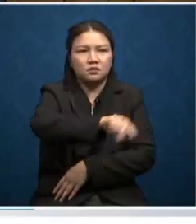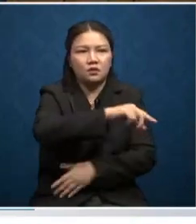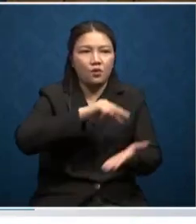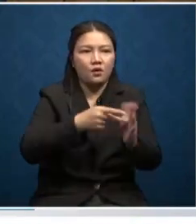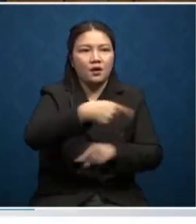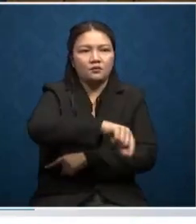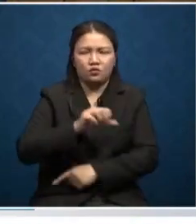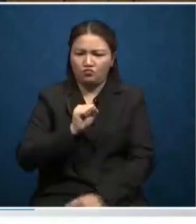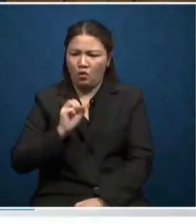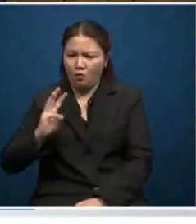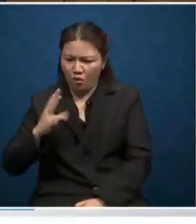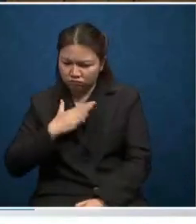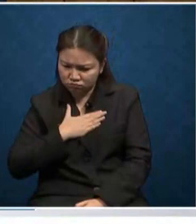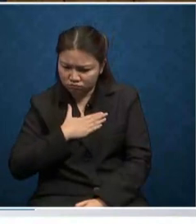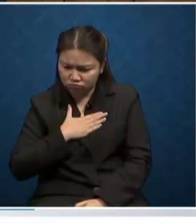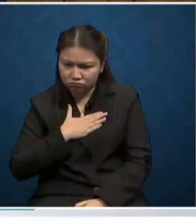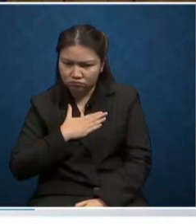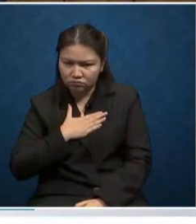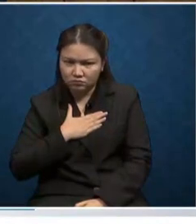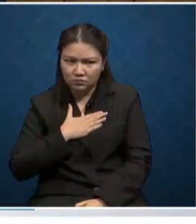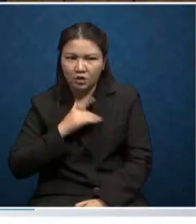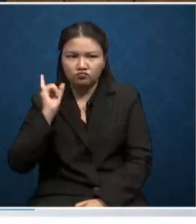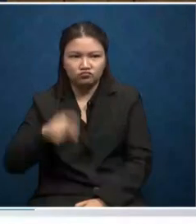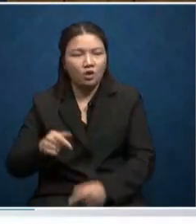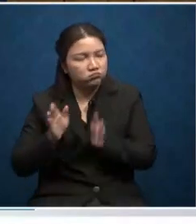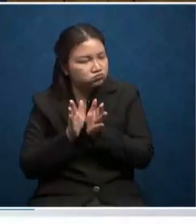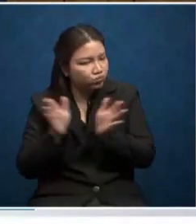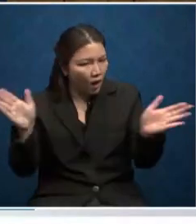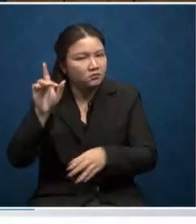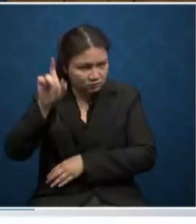ของวุฒิสภาเนี่ยควรจะต้องมีกว้าง